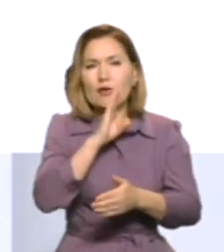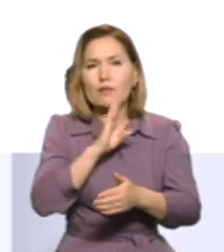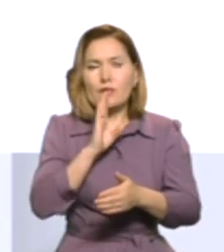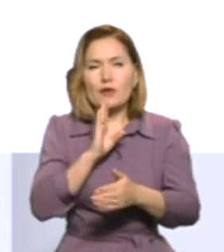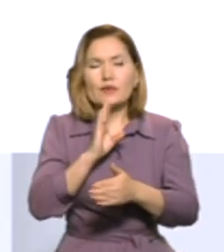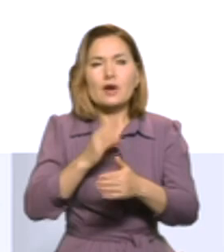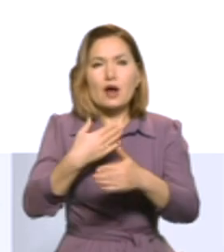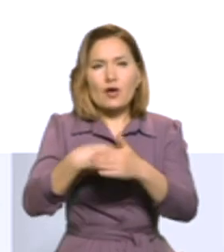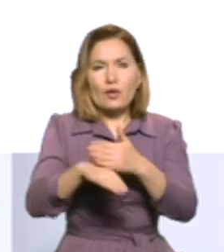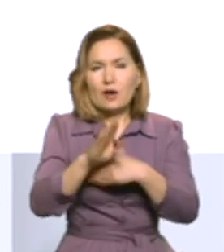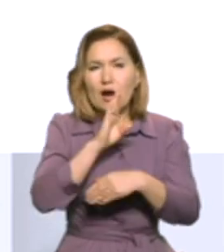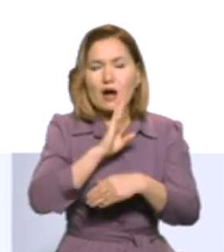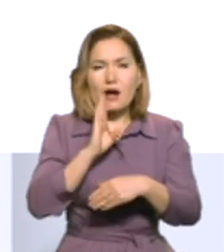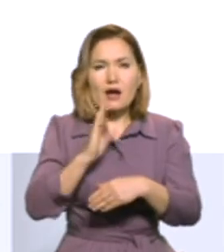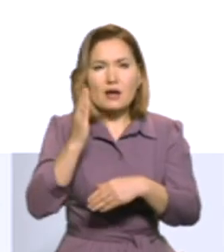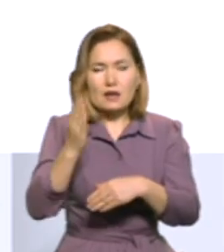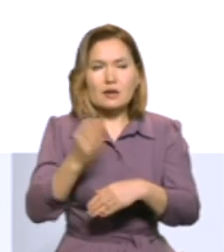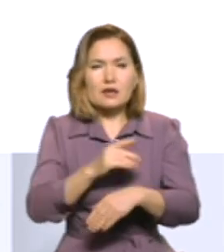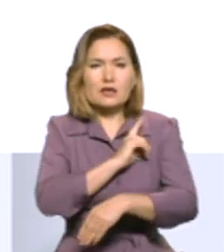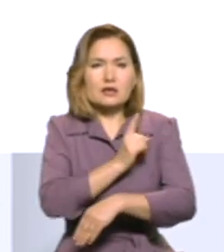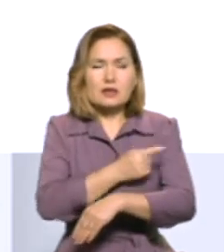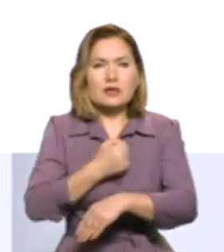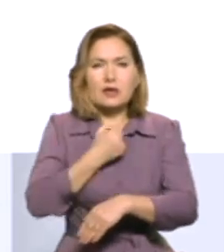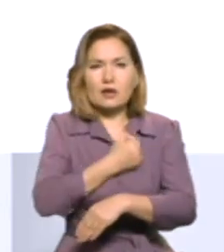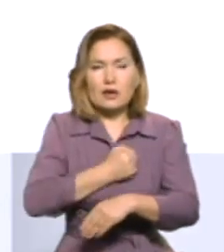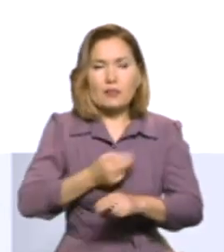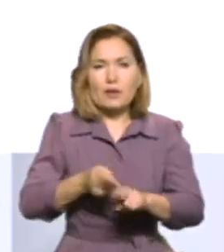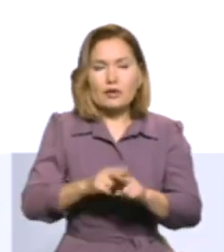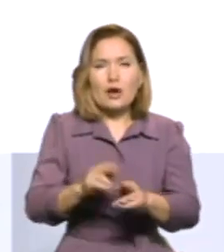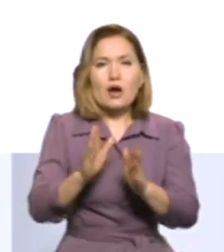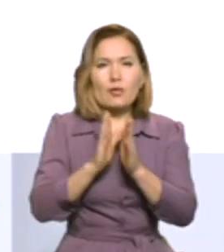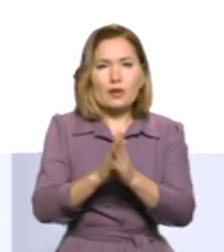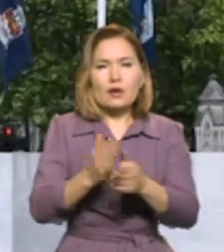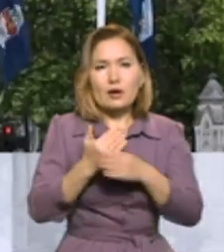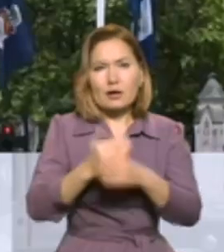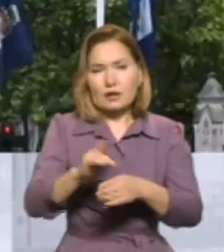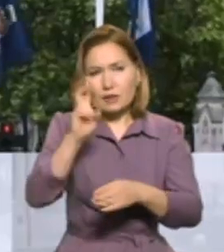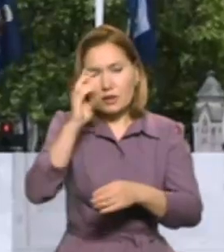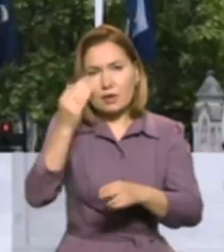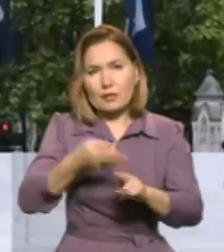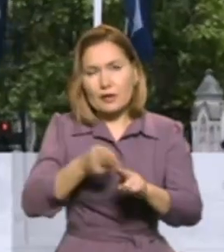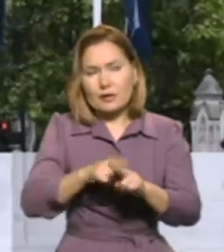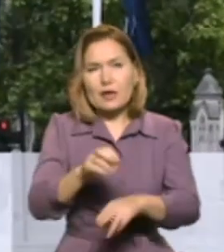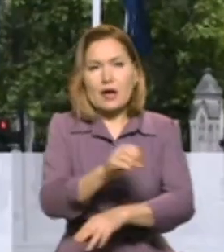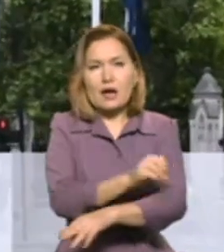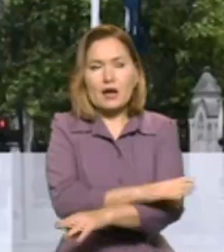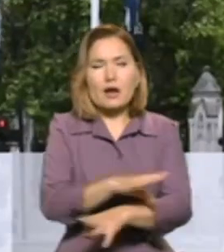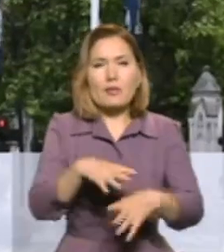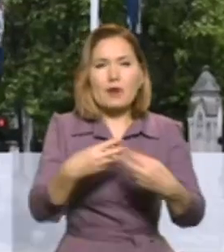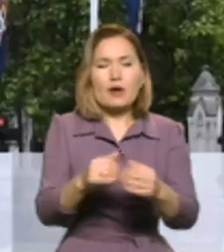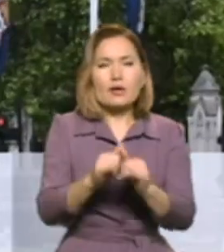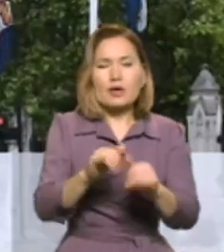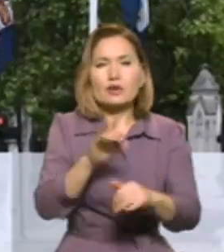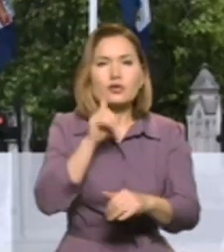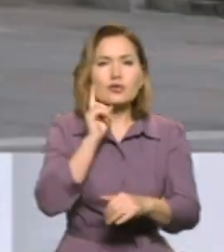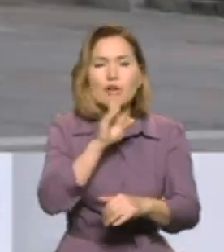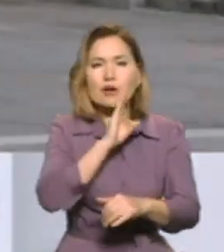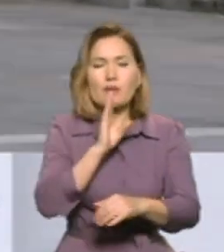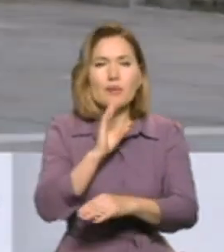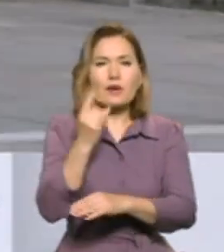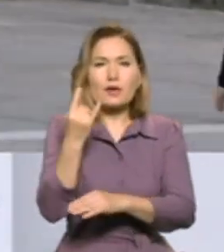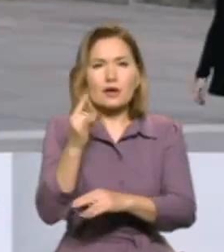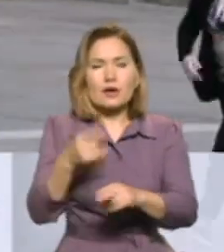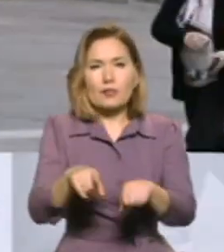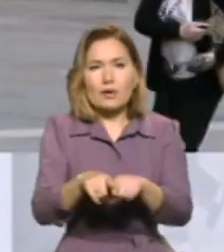көбейтуді талап еткендер петиция жариялады. Биліктегілер өтініштерін қанағаттандырмады. Кедейшіліктің кесірінен жас аналар мен балалардың тәні